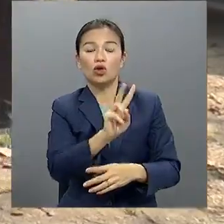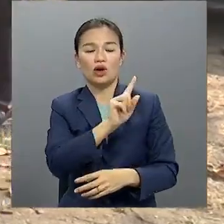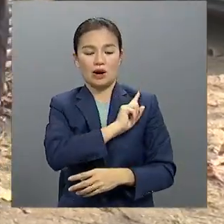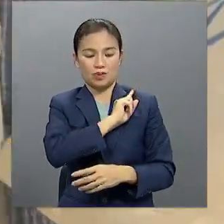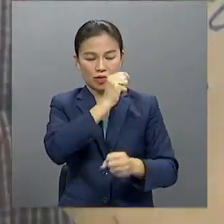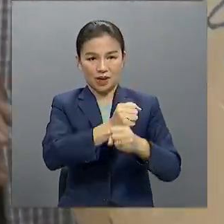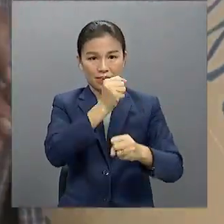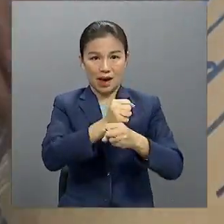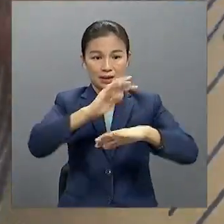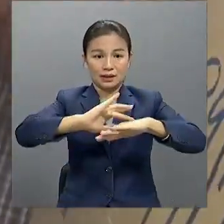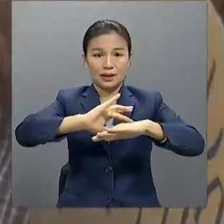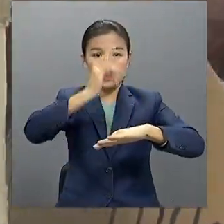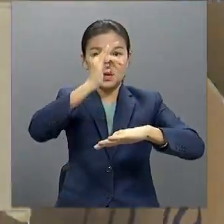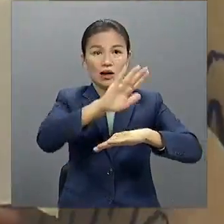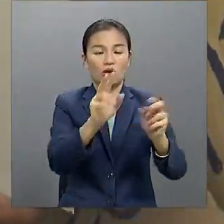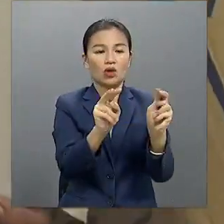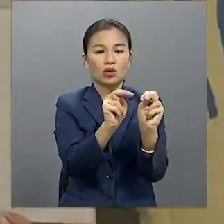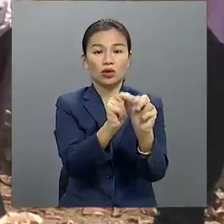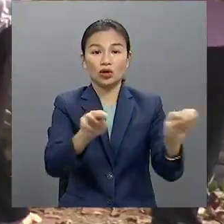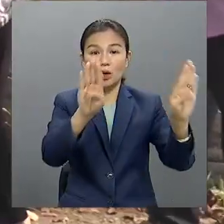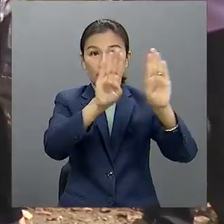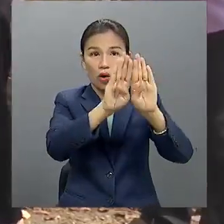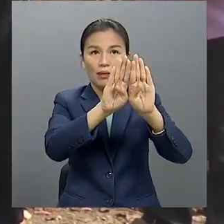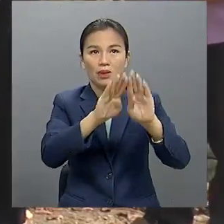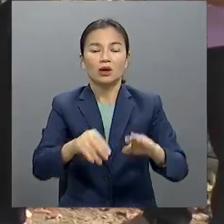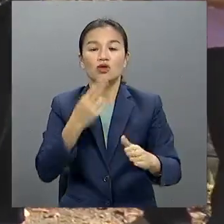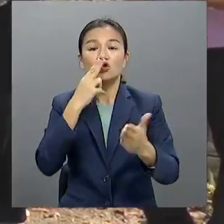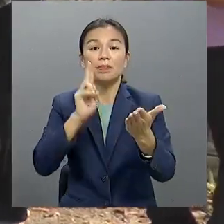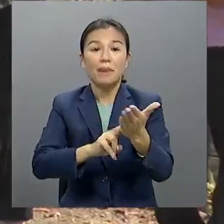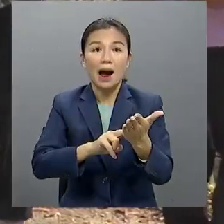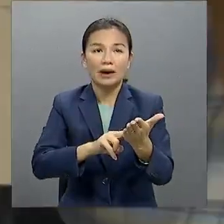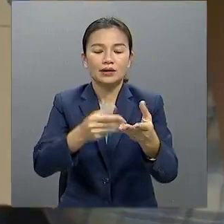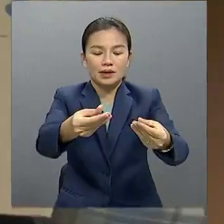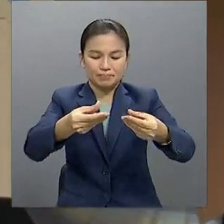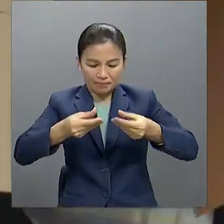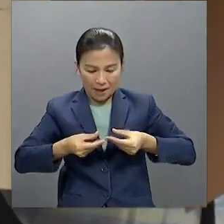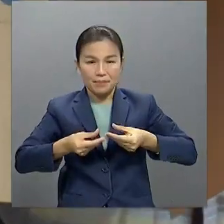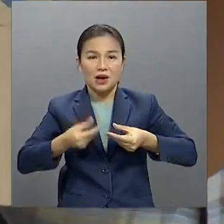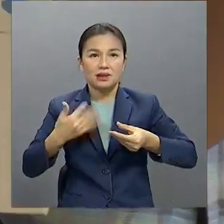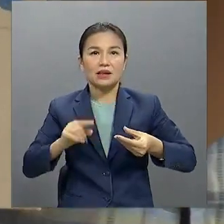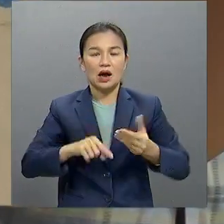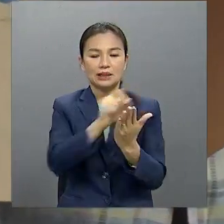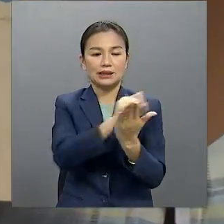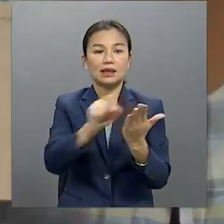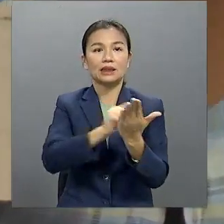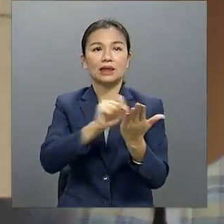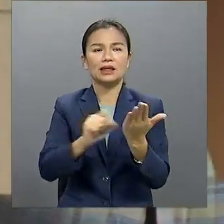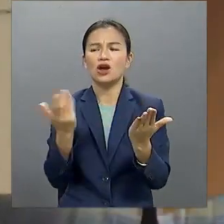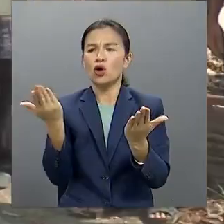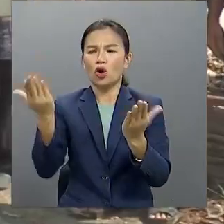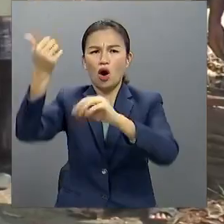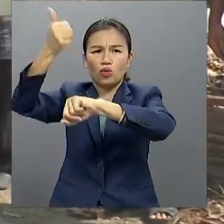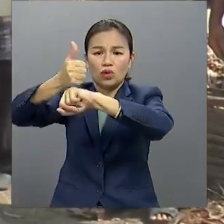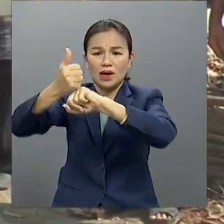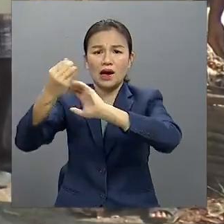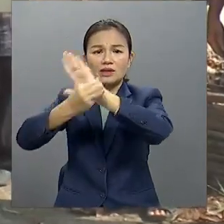าติจังหวัดนครปฐมก็เป็นตัวแทนมารับหนังสือจากชาวบ้านนะคะโดยชาวบ้านเขาก็เขียนป้ายร้องขอให้ผู้ว่าราชการจังหวัดนครปฐมเ